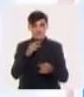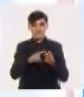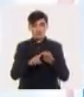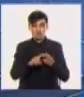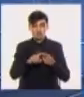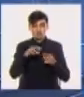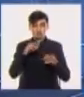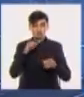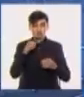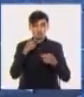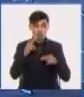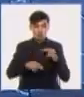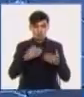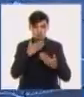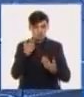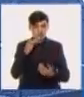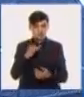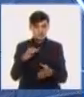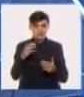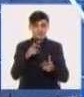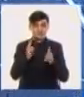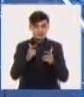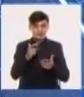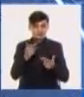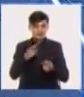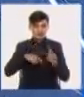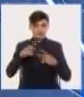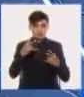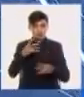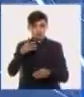Абсолютно согласна, Оскар. Нам придется научиться с этим жить.